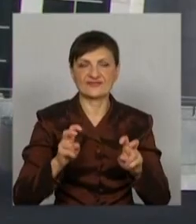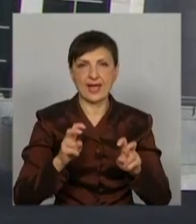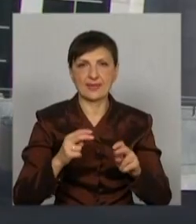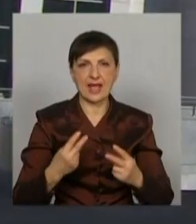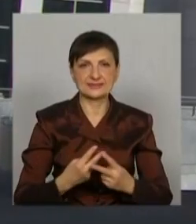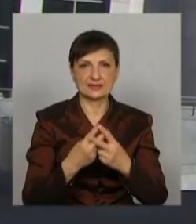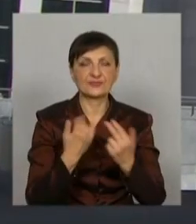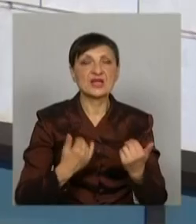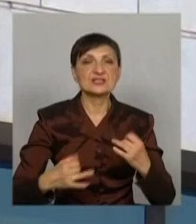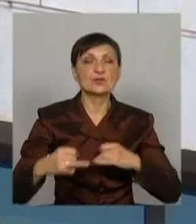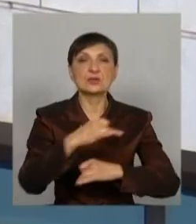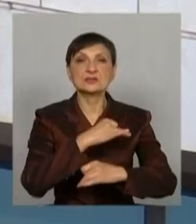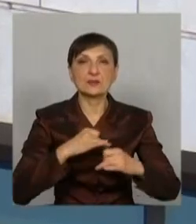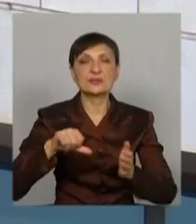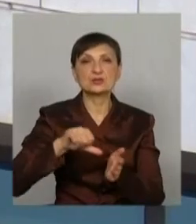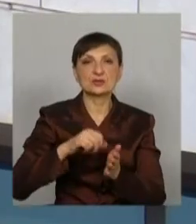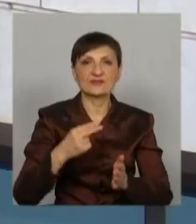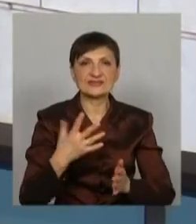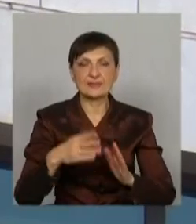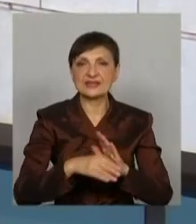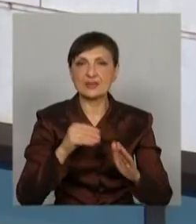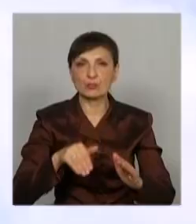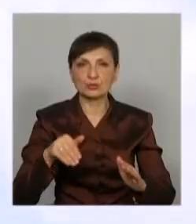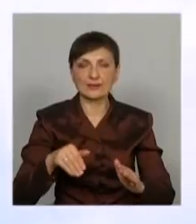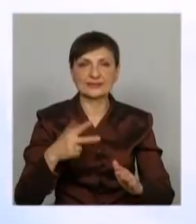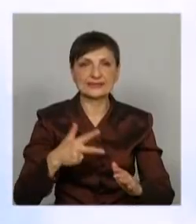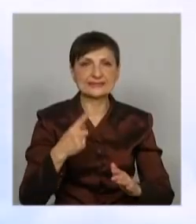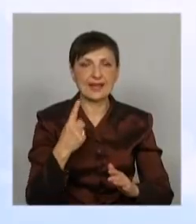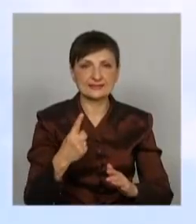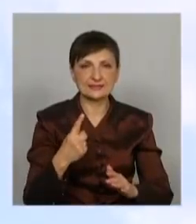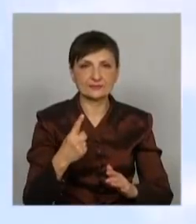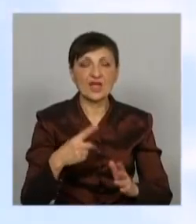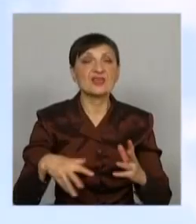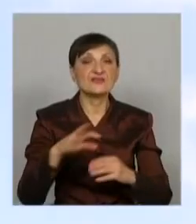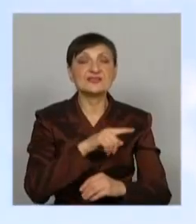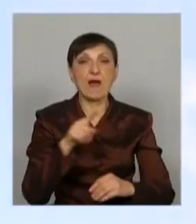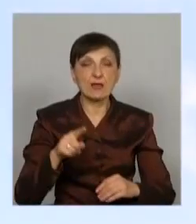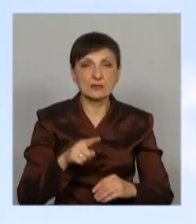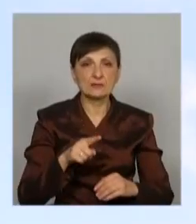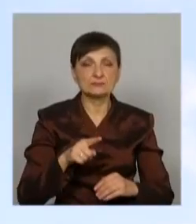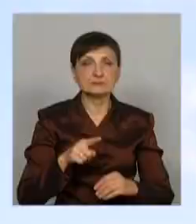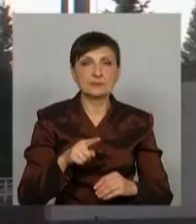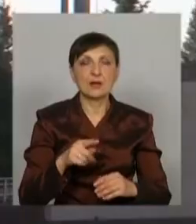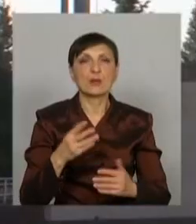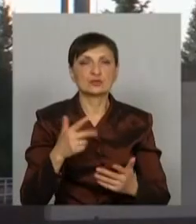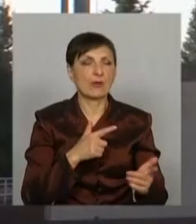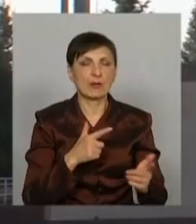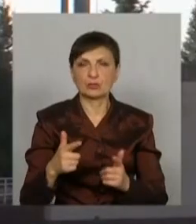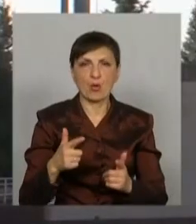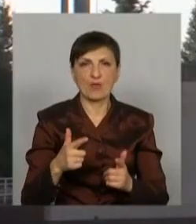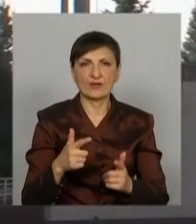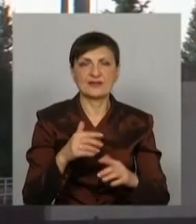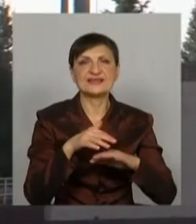на общественных слушаниях присутствовали 25 депутатов из 31 и все они как заявил ирландка налимов готовы принести